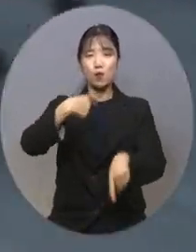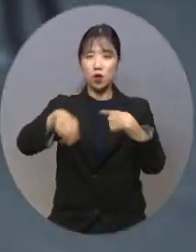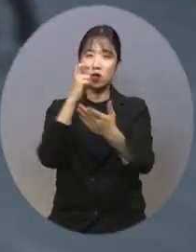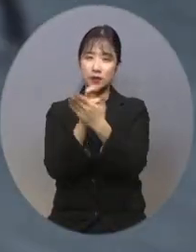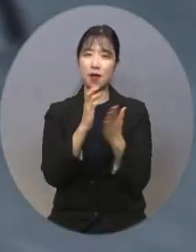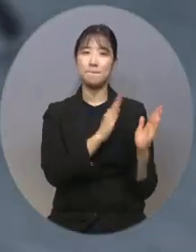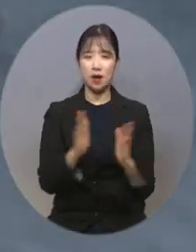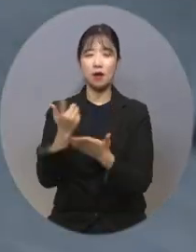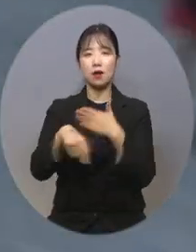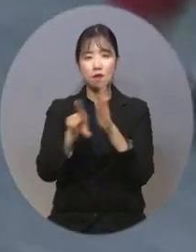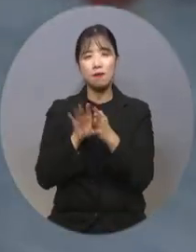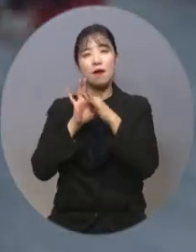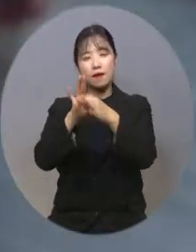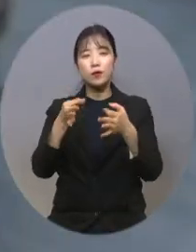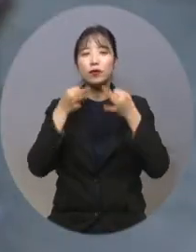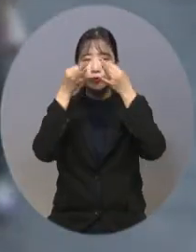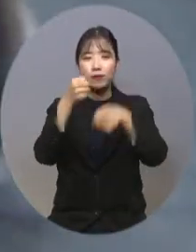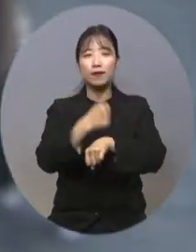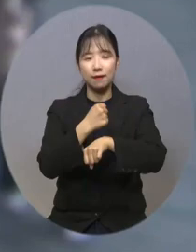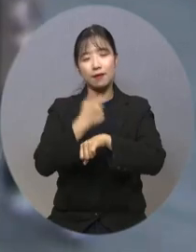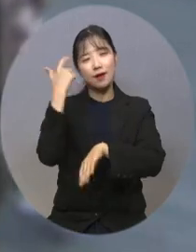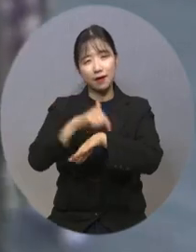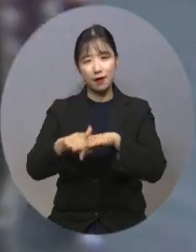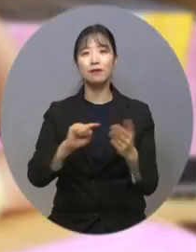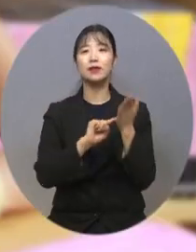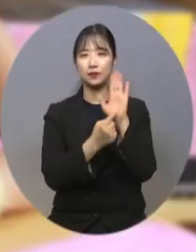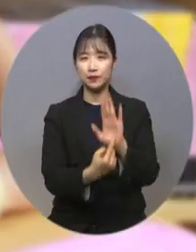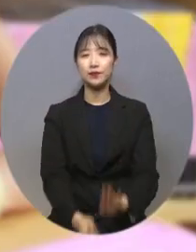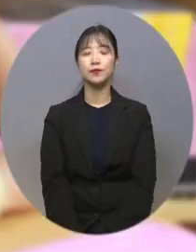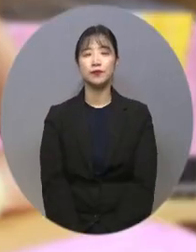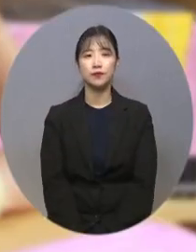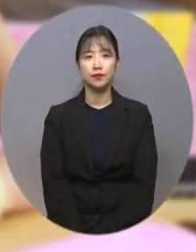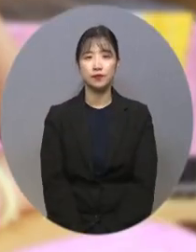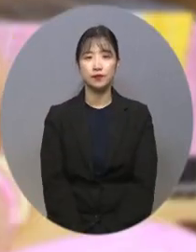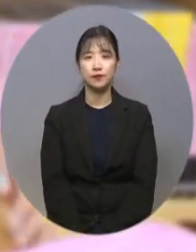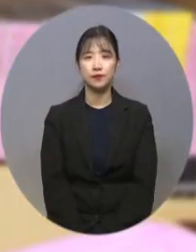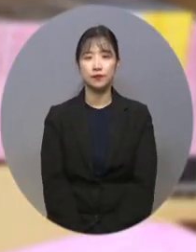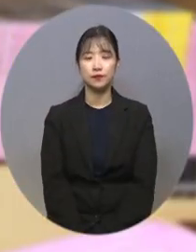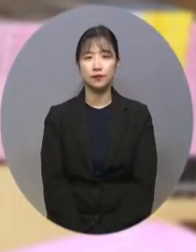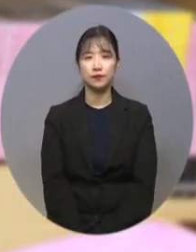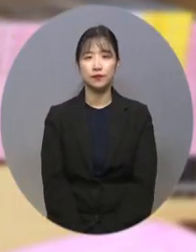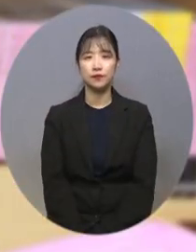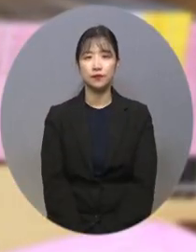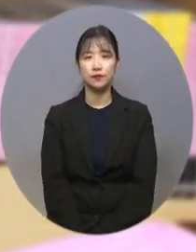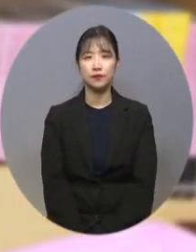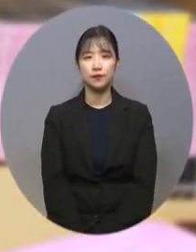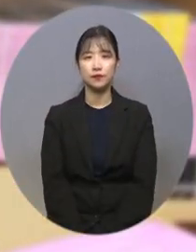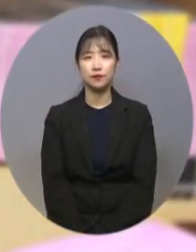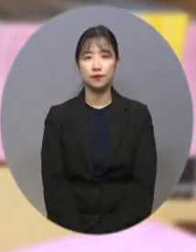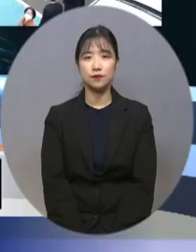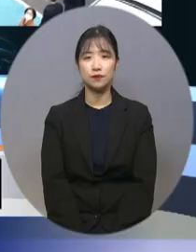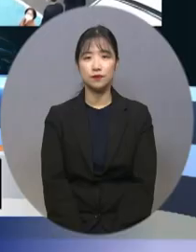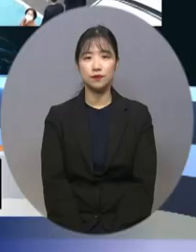위해 지속적으로 노력해 나갈 계획이라고 강조했습니다. 복지TV 뉴스 이가연입니다.